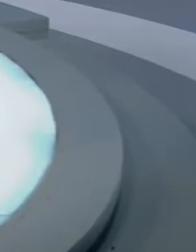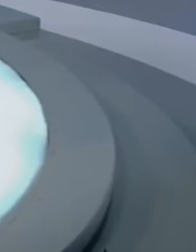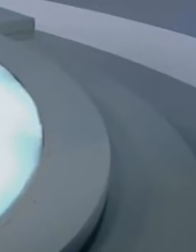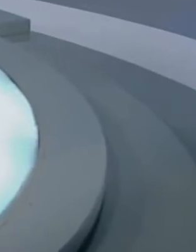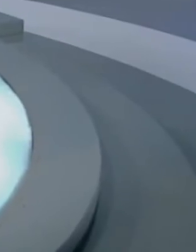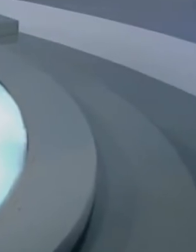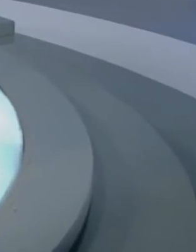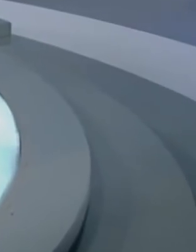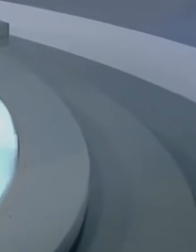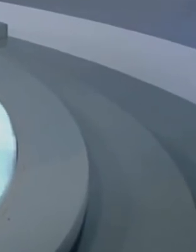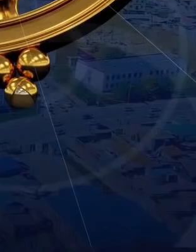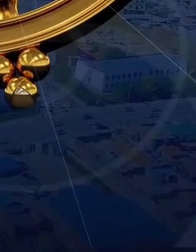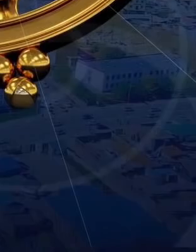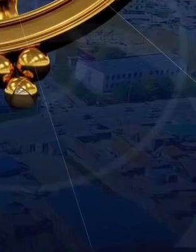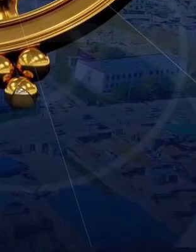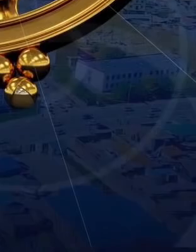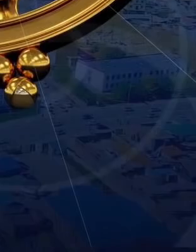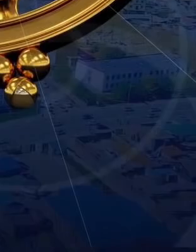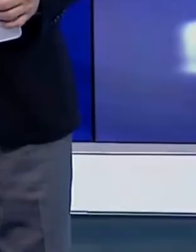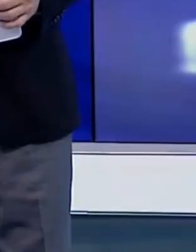Орой мэндэргээ бачаалаа. Орой мэндэргээ.